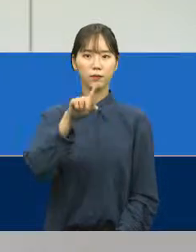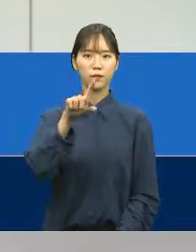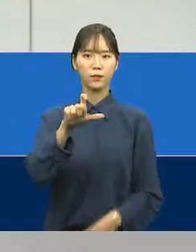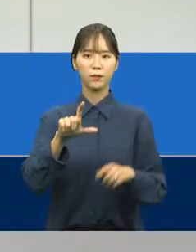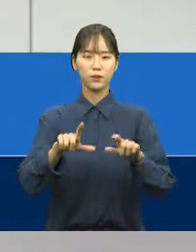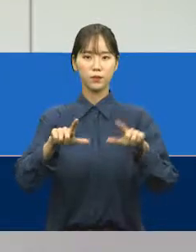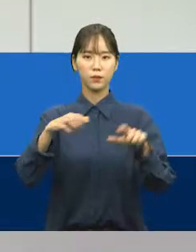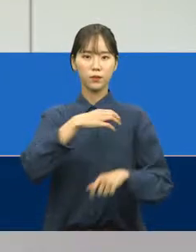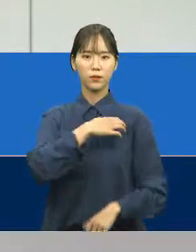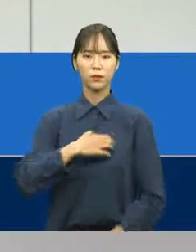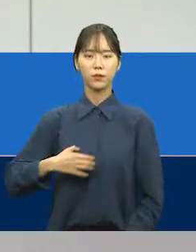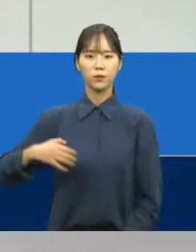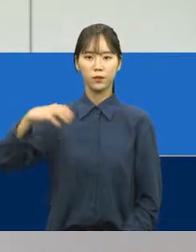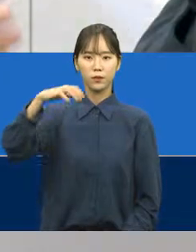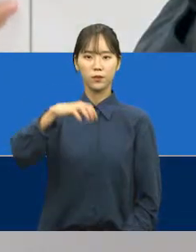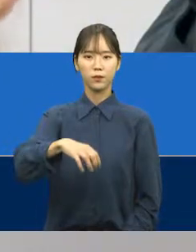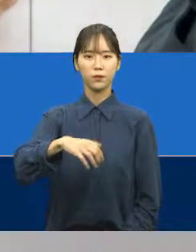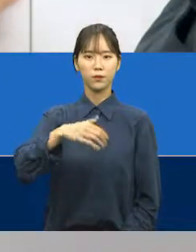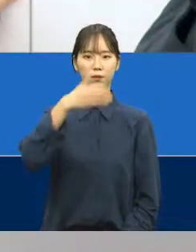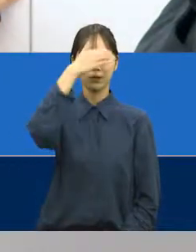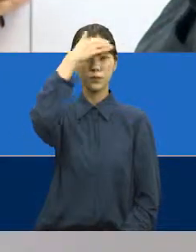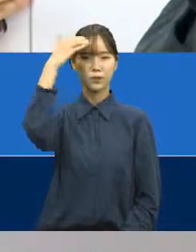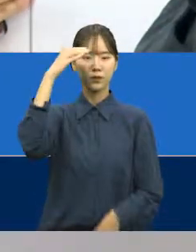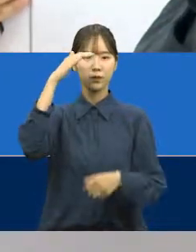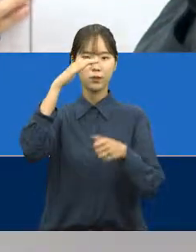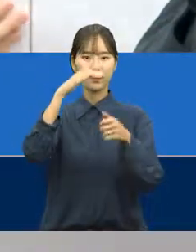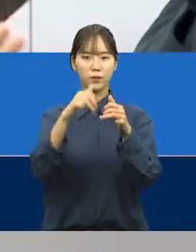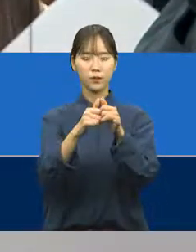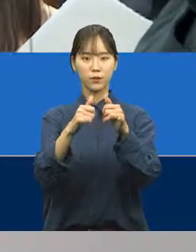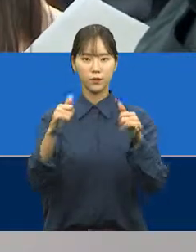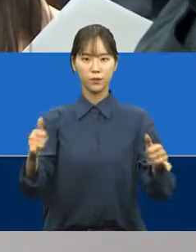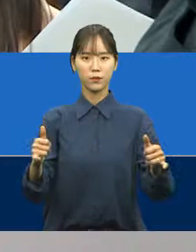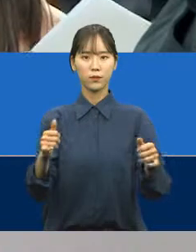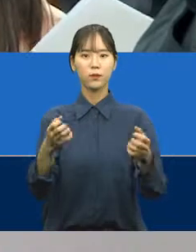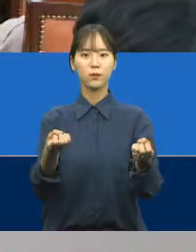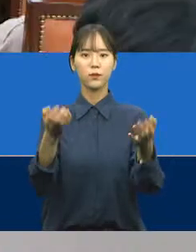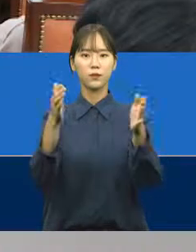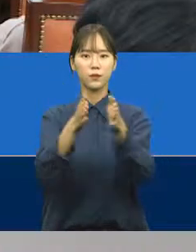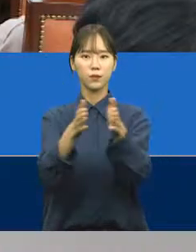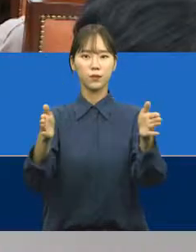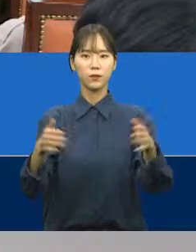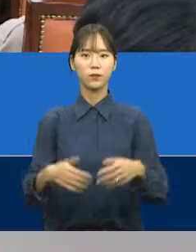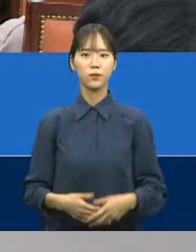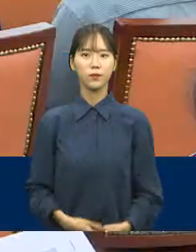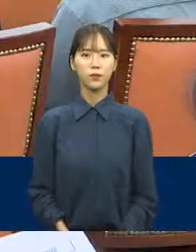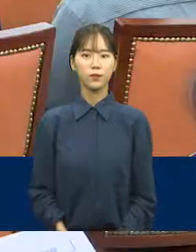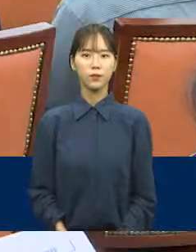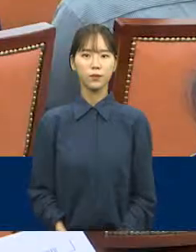15일 구청에서는 동대문구 청년 직무 체험 사업 알뜰 즉 이 열렸습니다